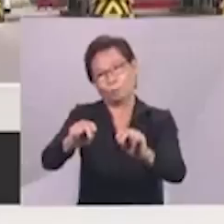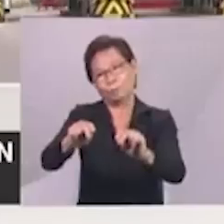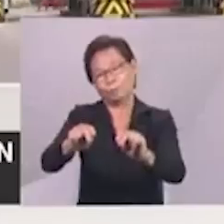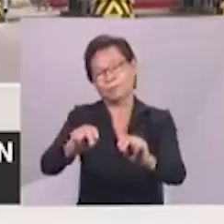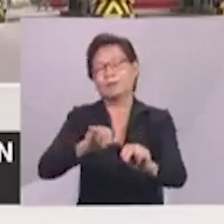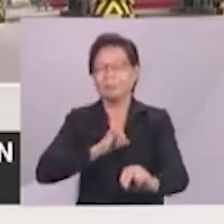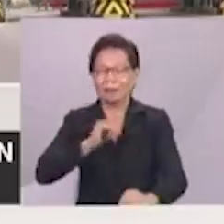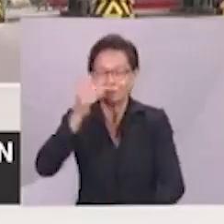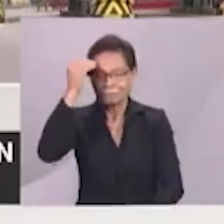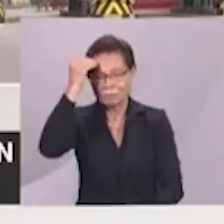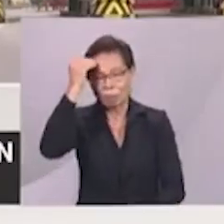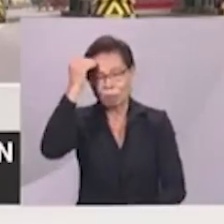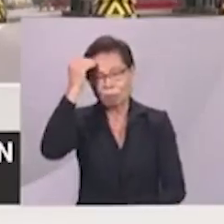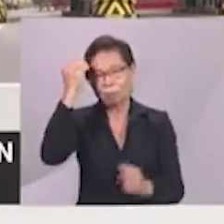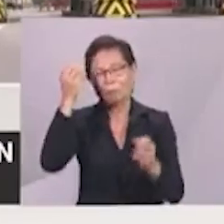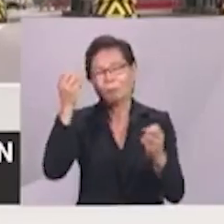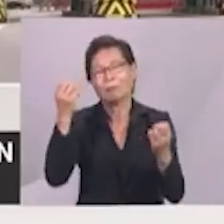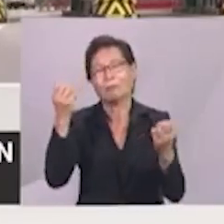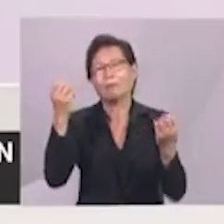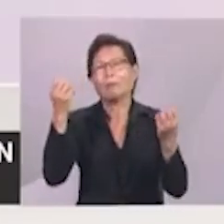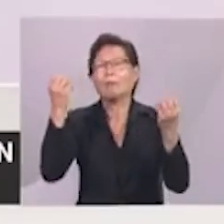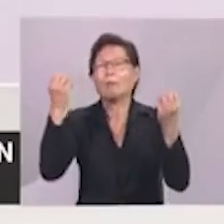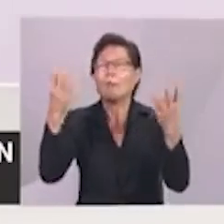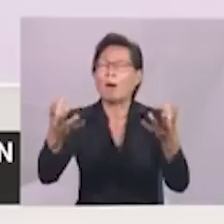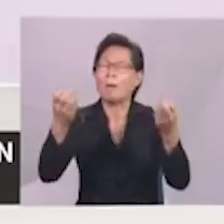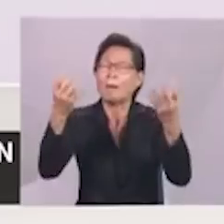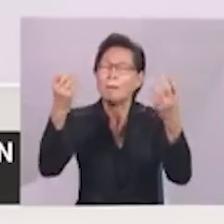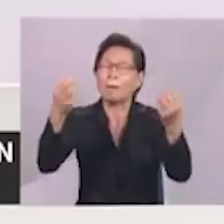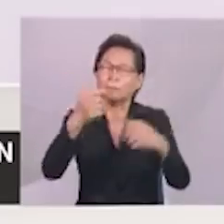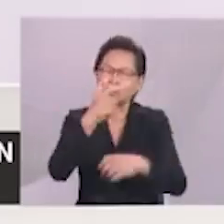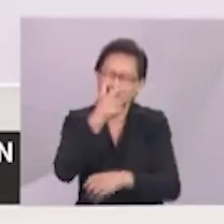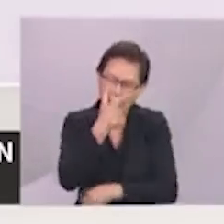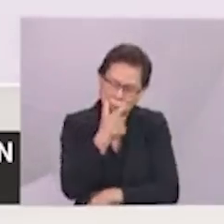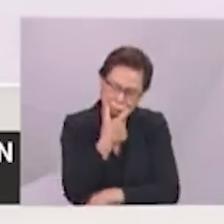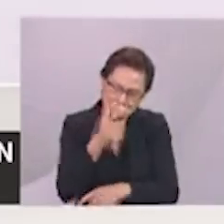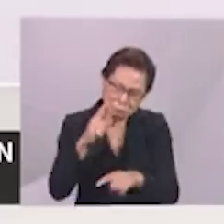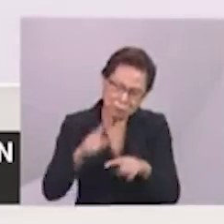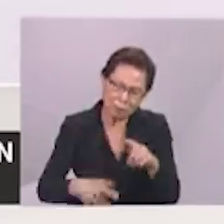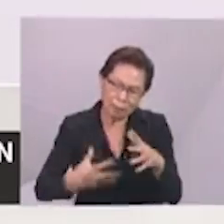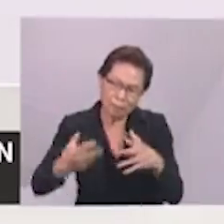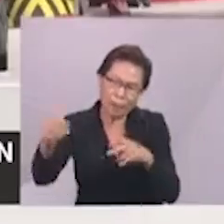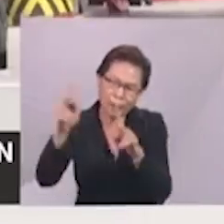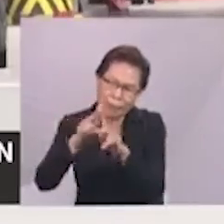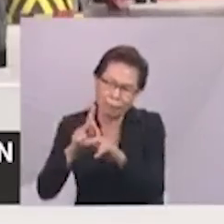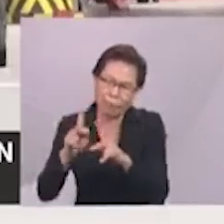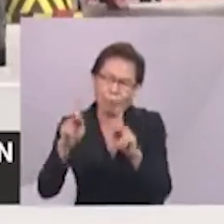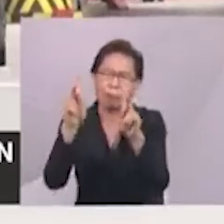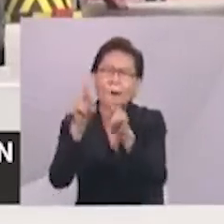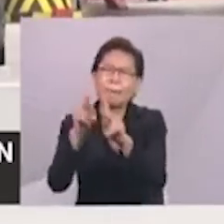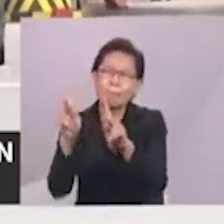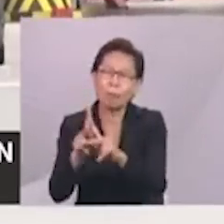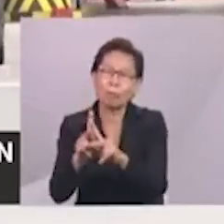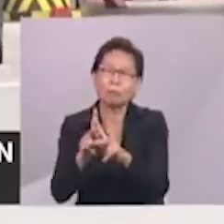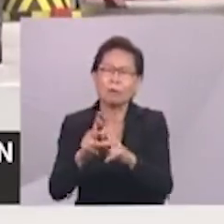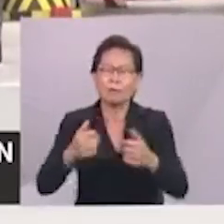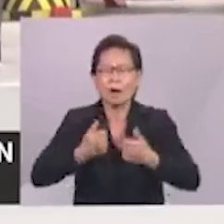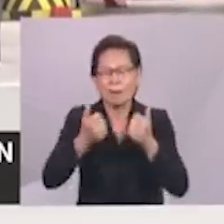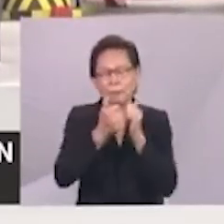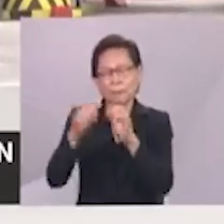saya Tahulah namanya agak sedih tak dapat balik bahagia di kampung bersama keluarga